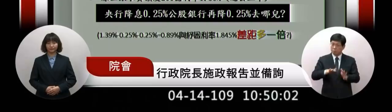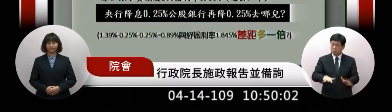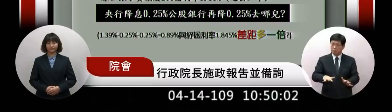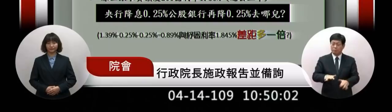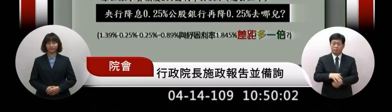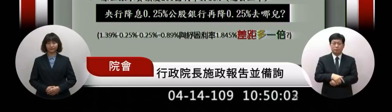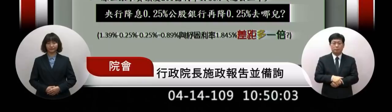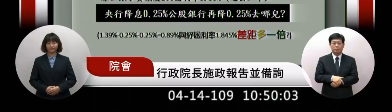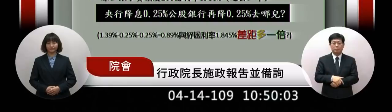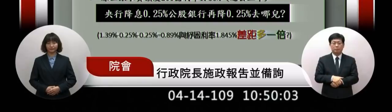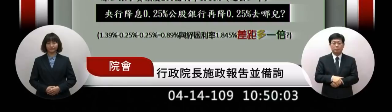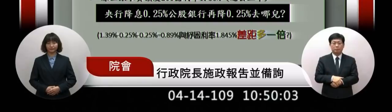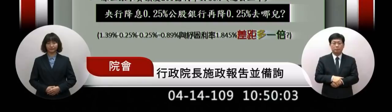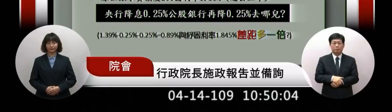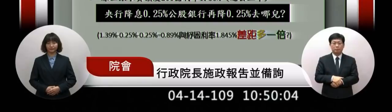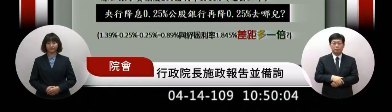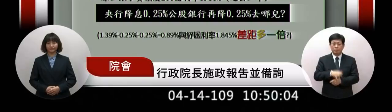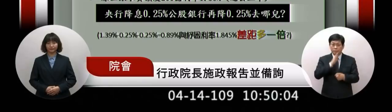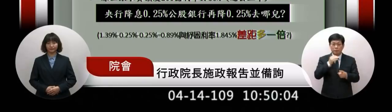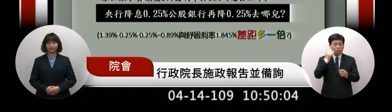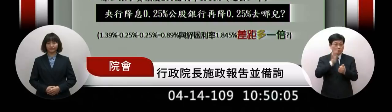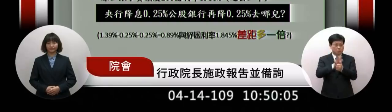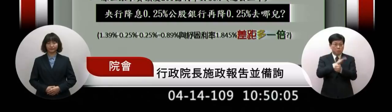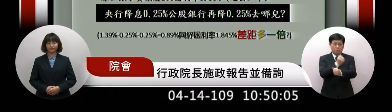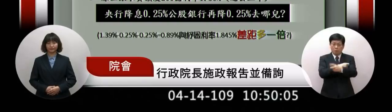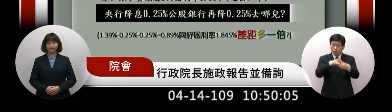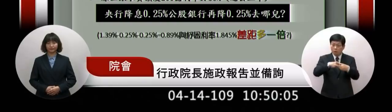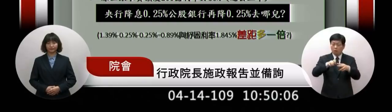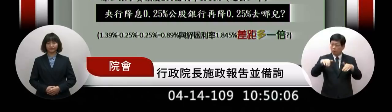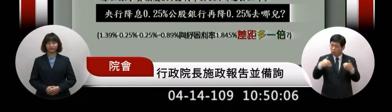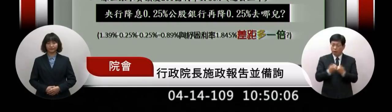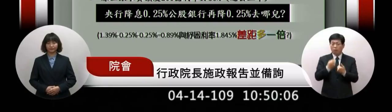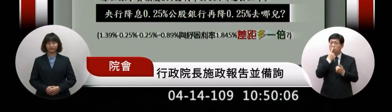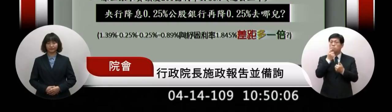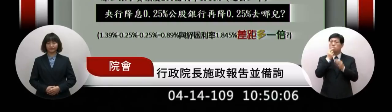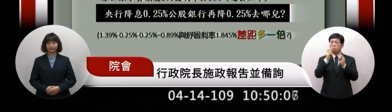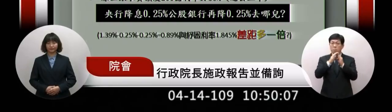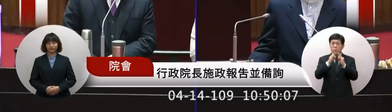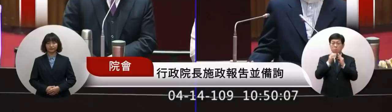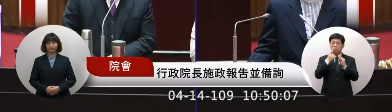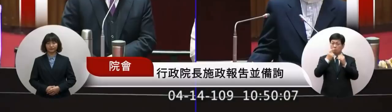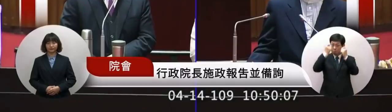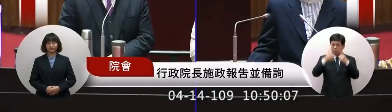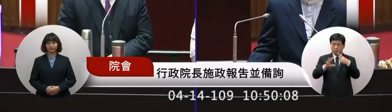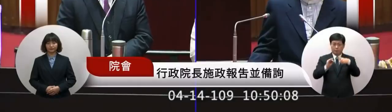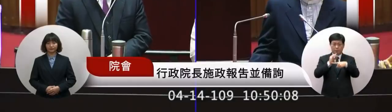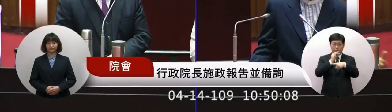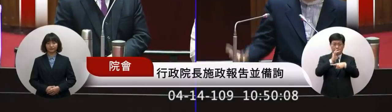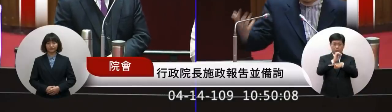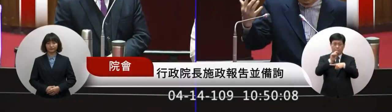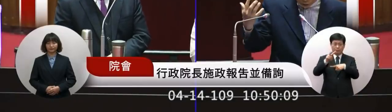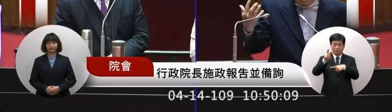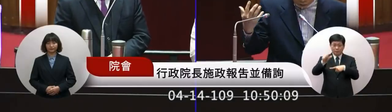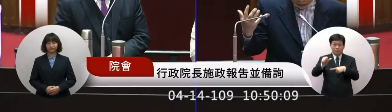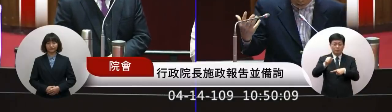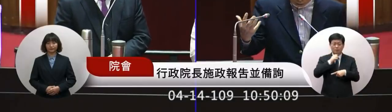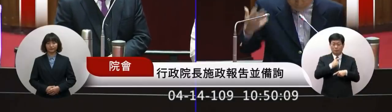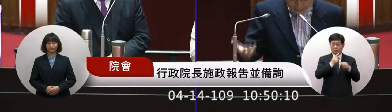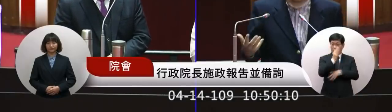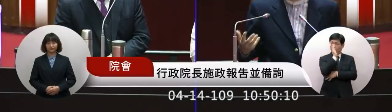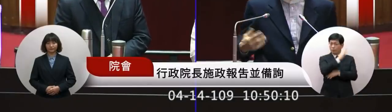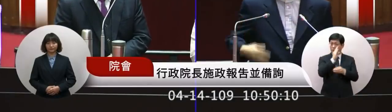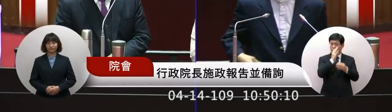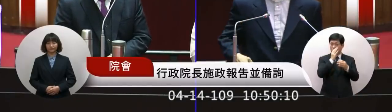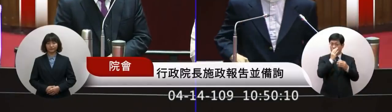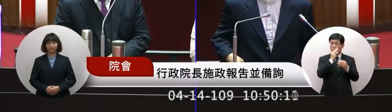嘞要帮助劳工，结果咱的央行降息0.25%，咱的公股行